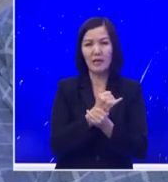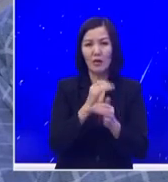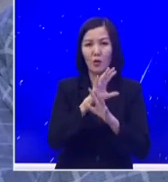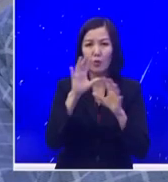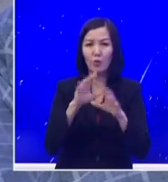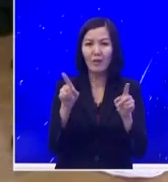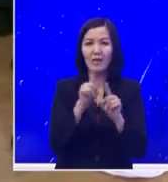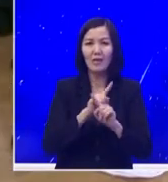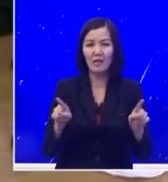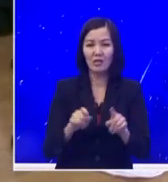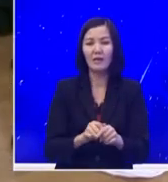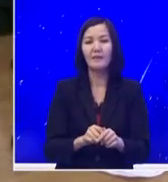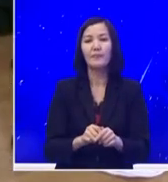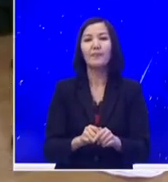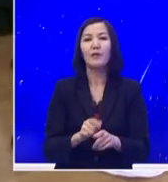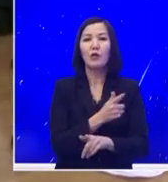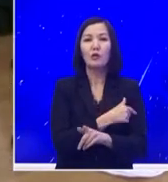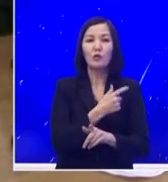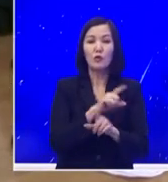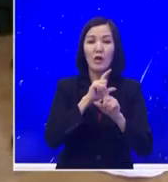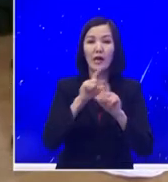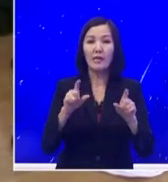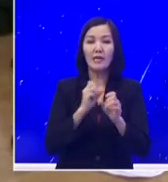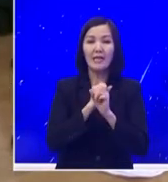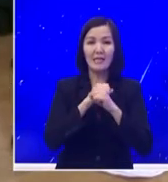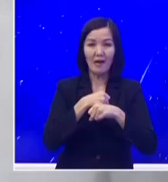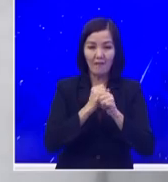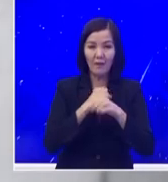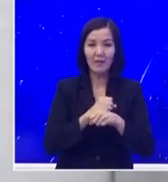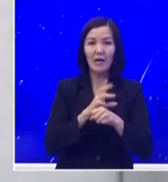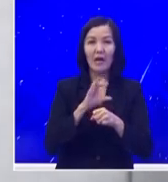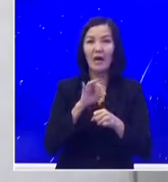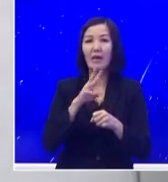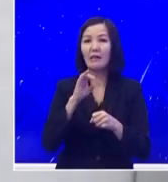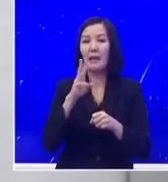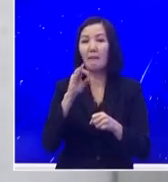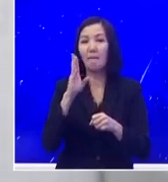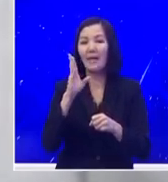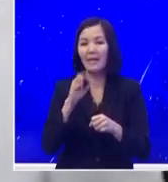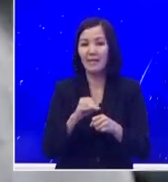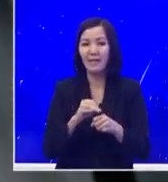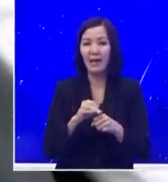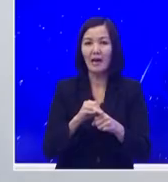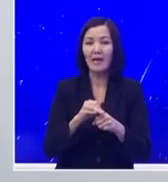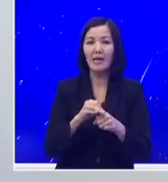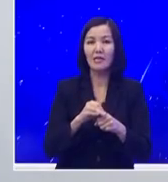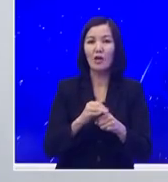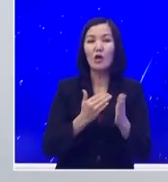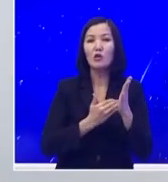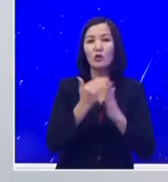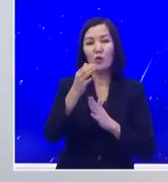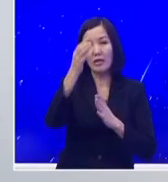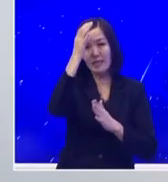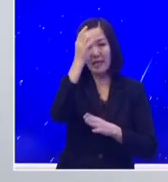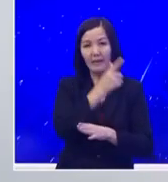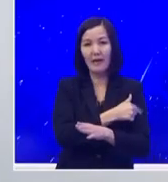ерекше. Сұңқар медициналық орталығының травматология және ортопедия бөлімін медицина ғылымдарының кандидаты жоғары санаттағы